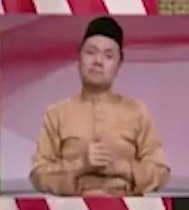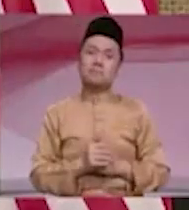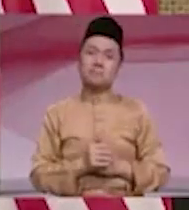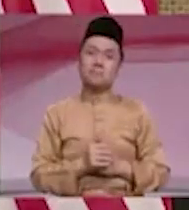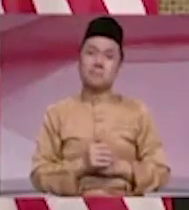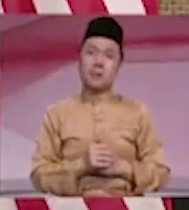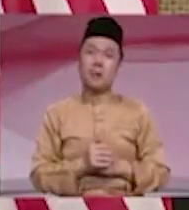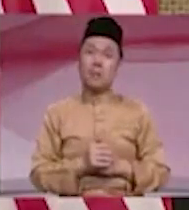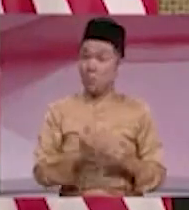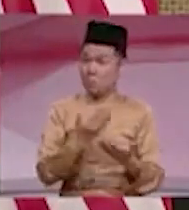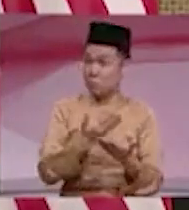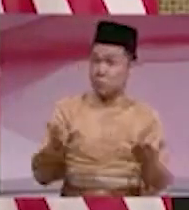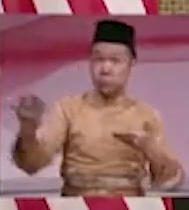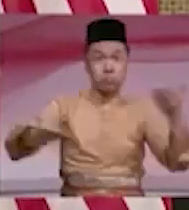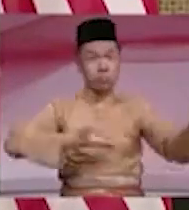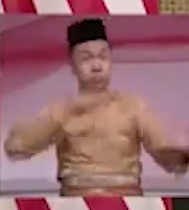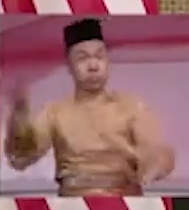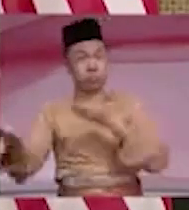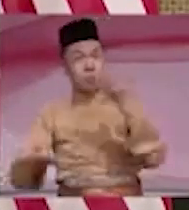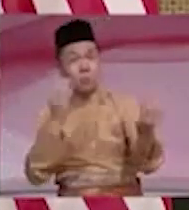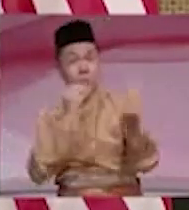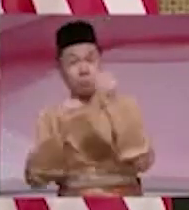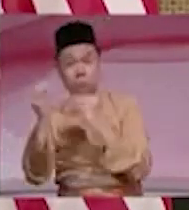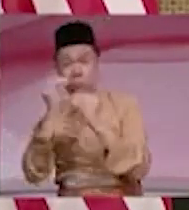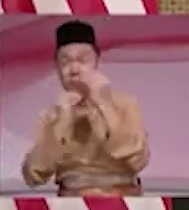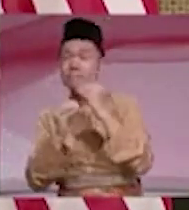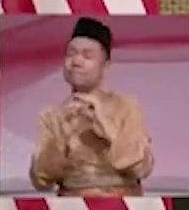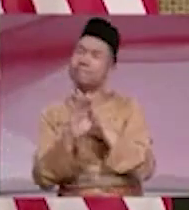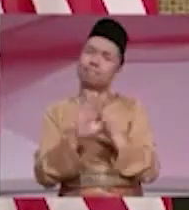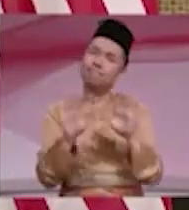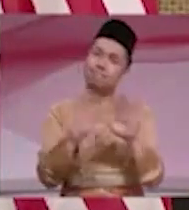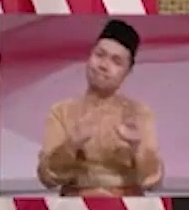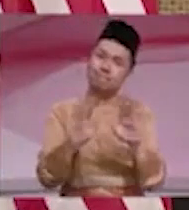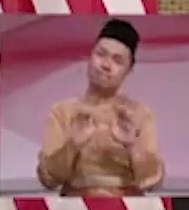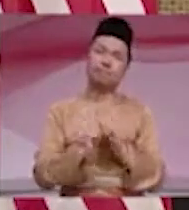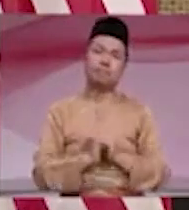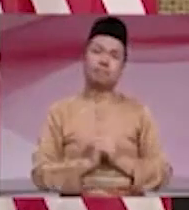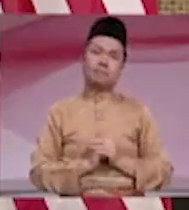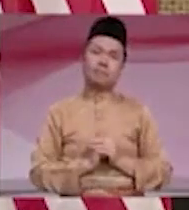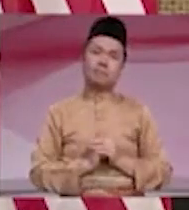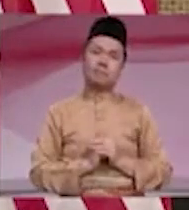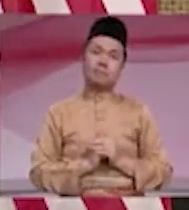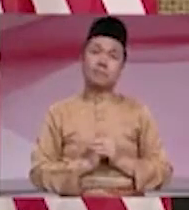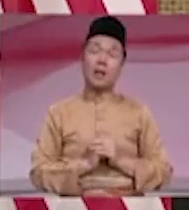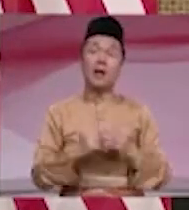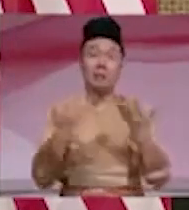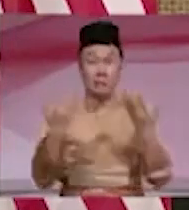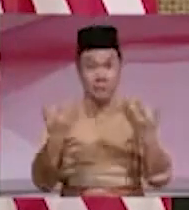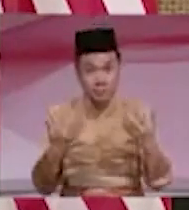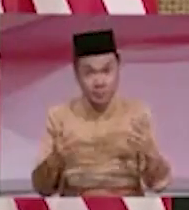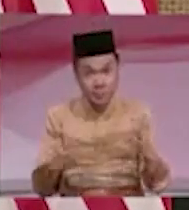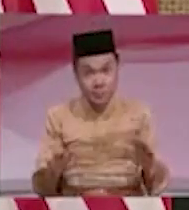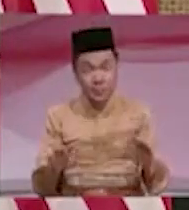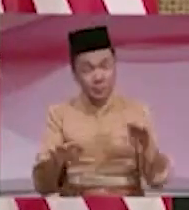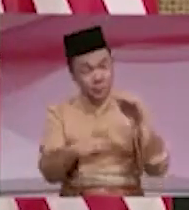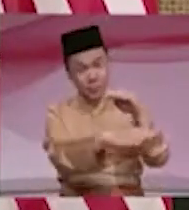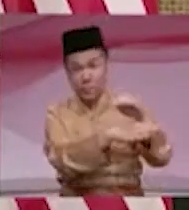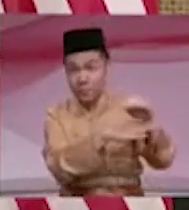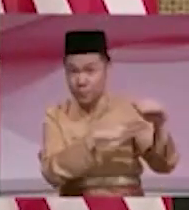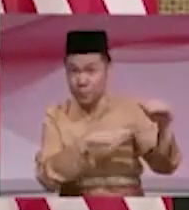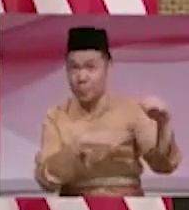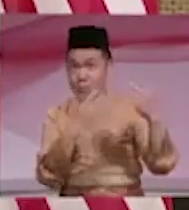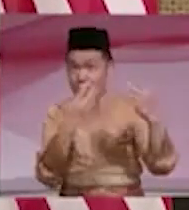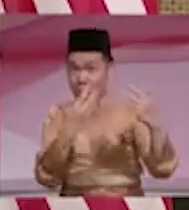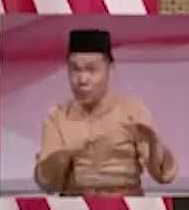mengadakan kenduri di tempat ibadah korban dijalankan Hai apabila selesai saja memotong dan